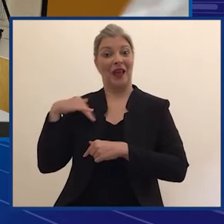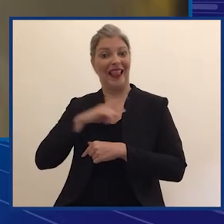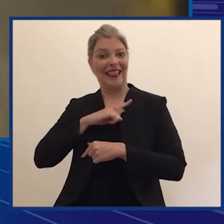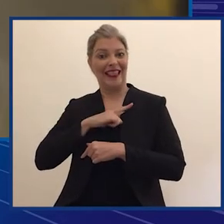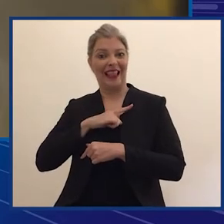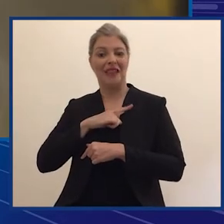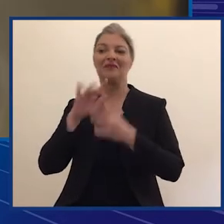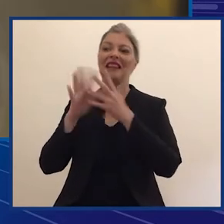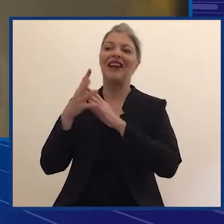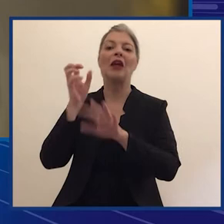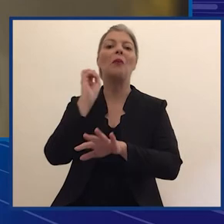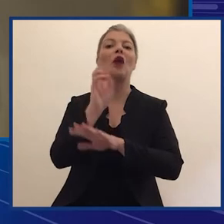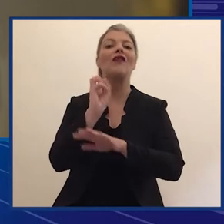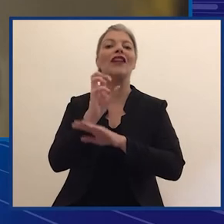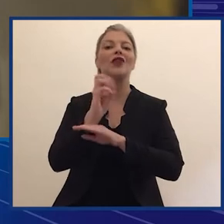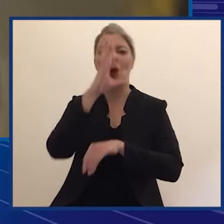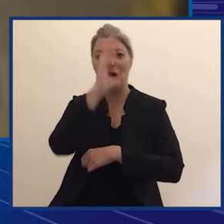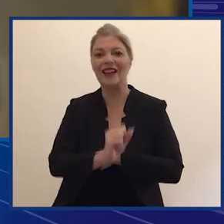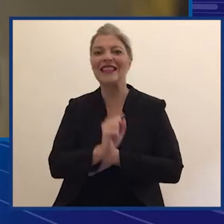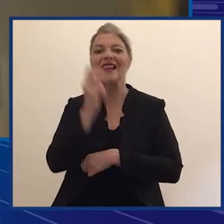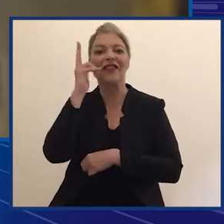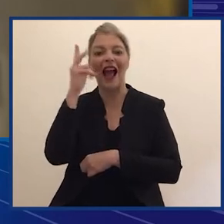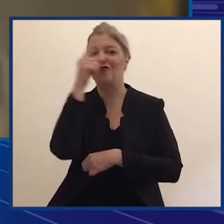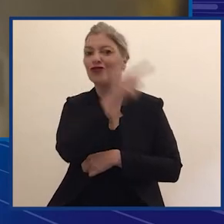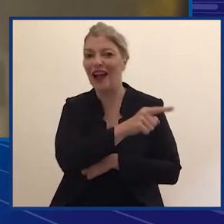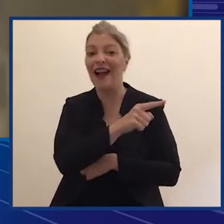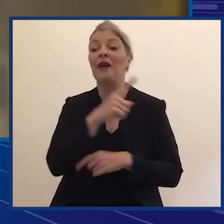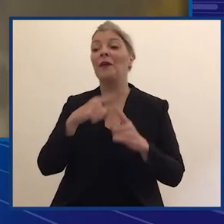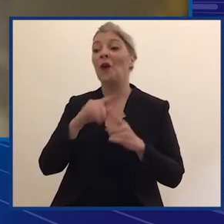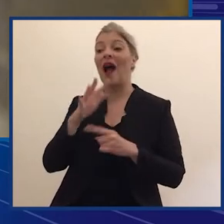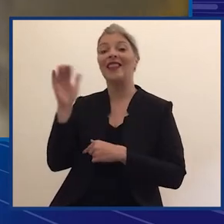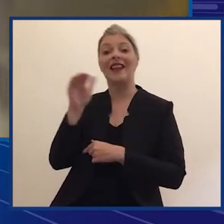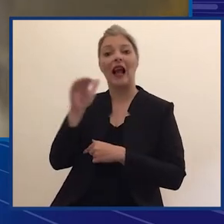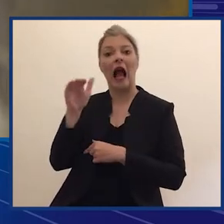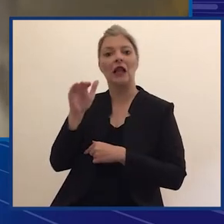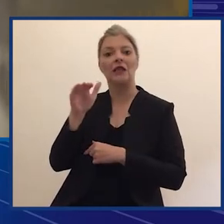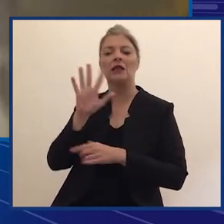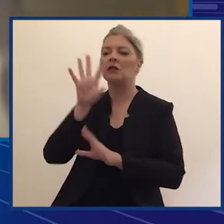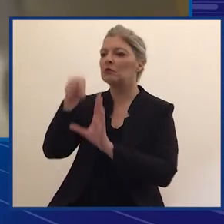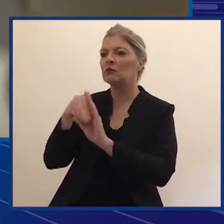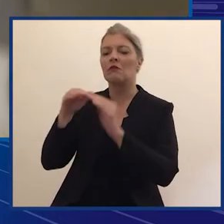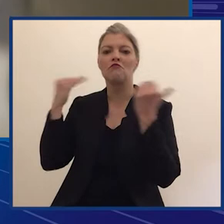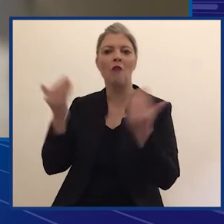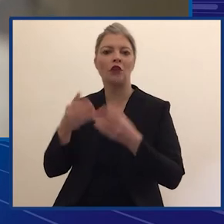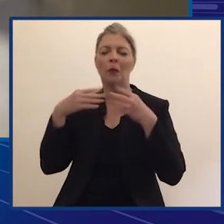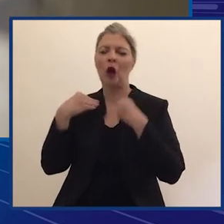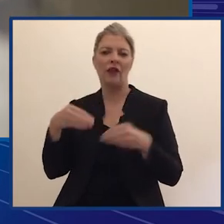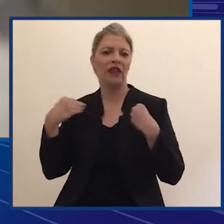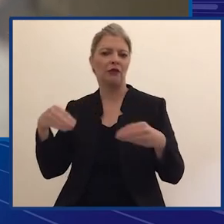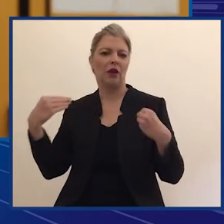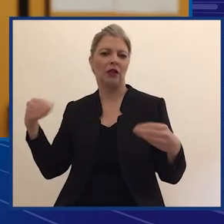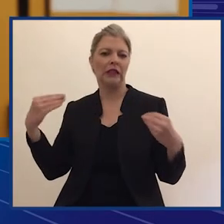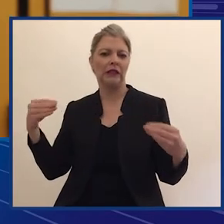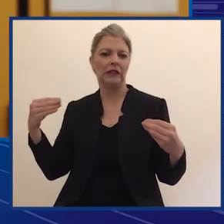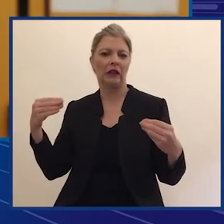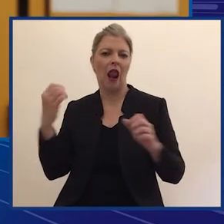è professore all'Università di Paris-Saclay in Francia e altri ragazzi che sono distinti nel mondo della professione, nel mondo del lavoro e che sicuramente si